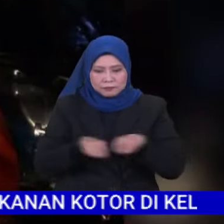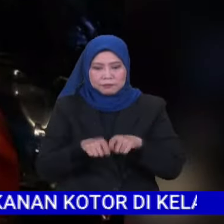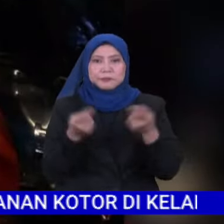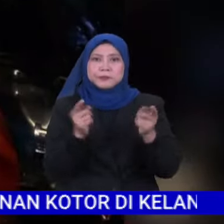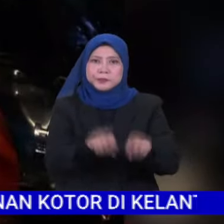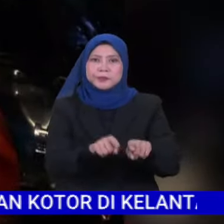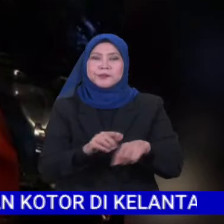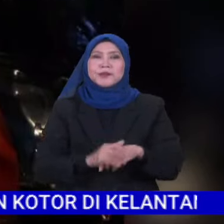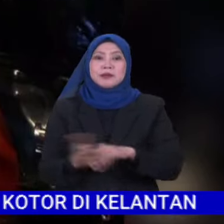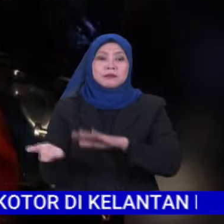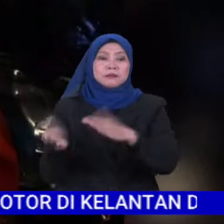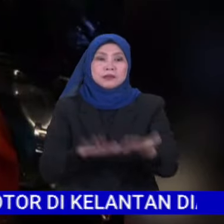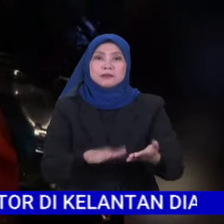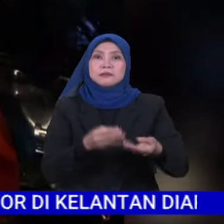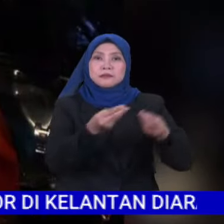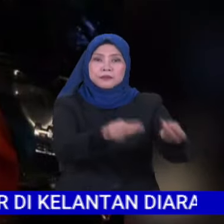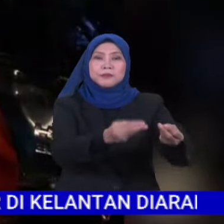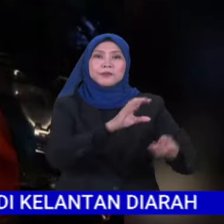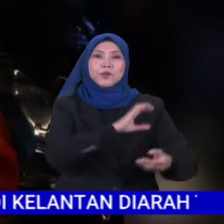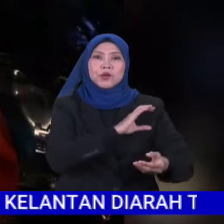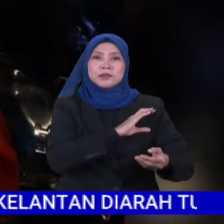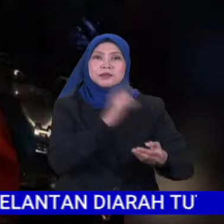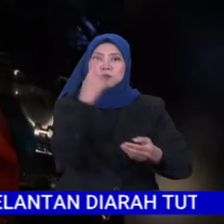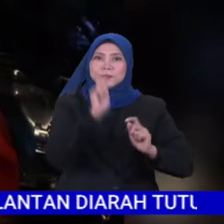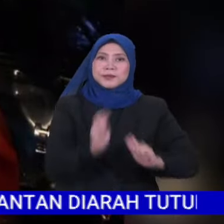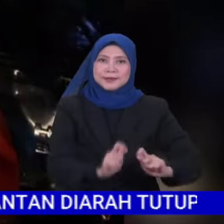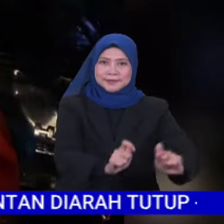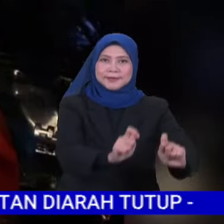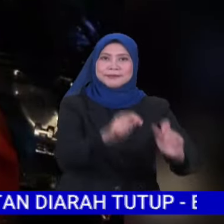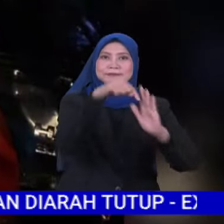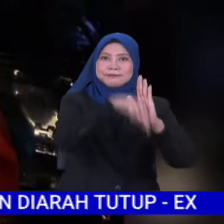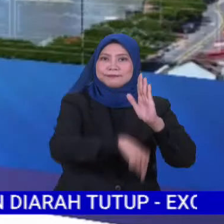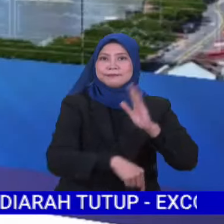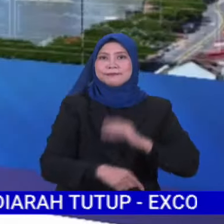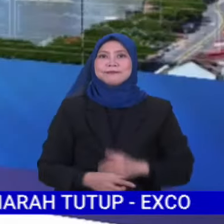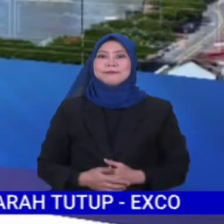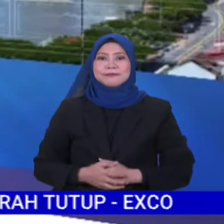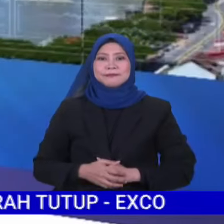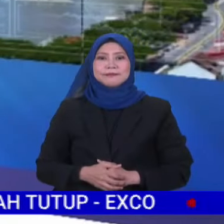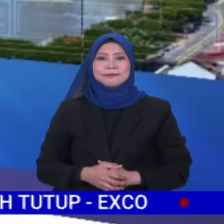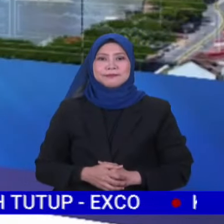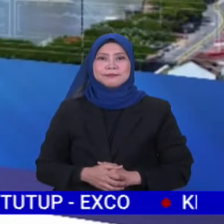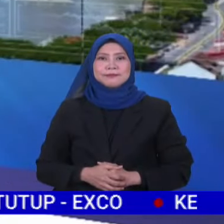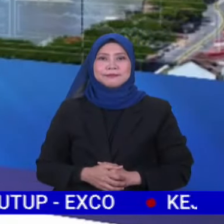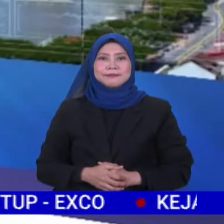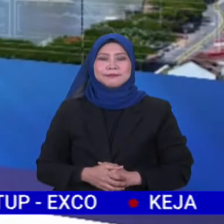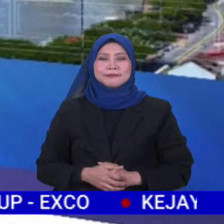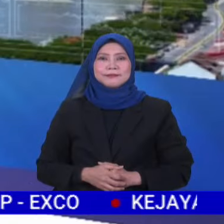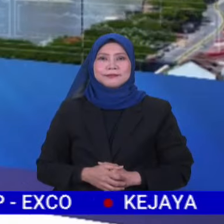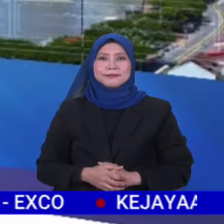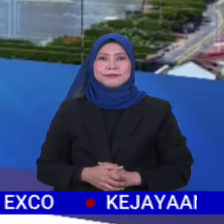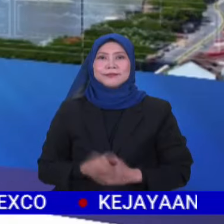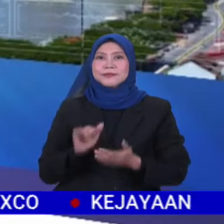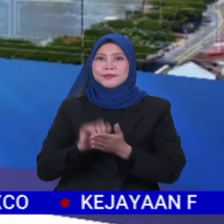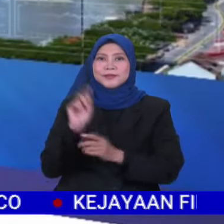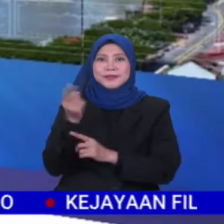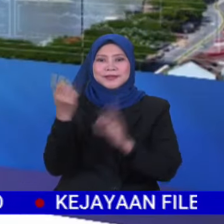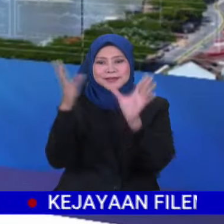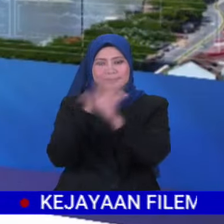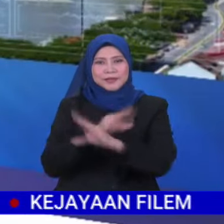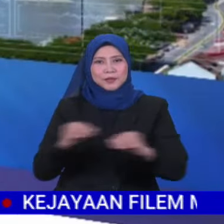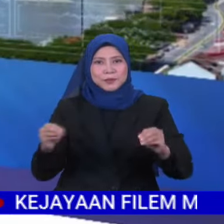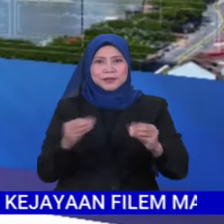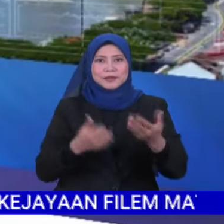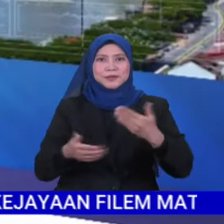mayat telah diserahkan kepada pihak polis untuk tindakan lanjut by Theresia berita dari senyawa